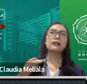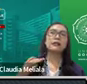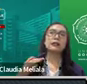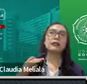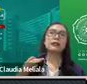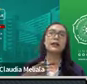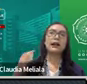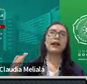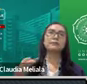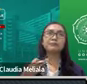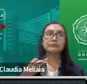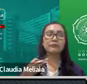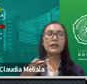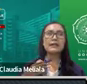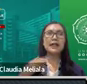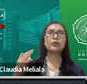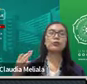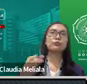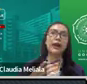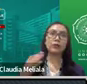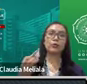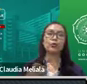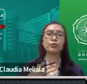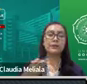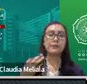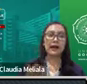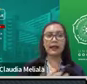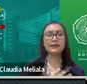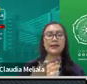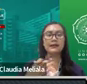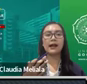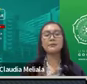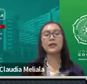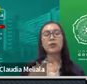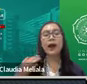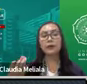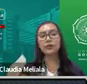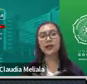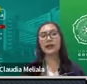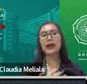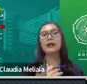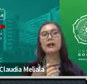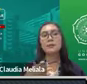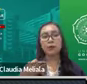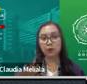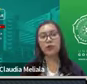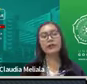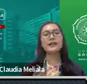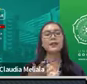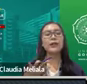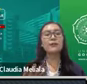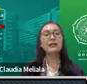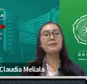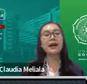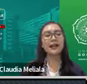kemudian ketika satu RUU dibahas, naskah akademik tentu harus secara